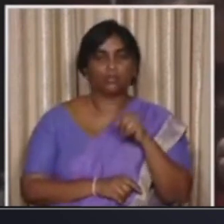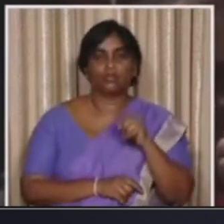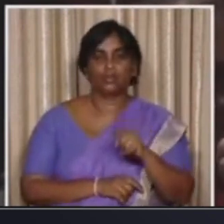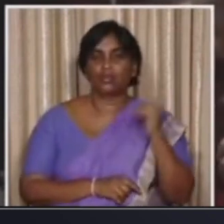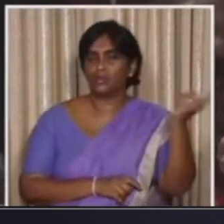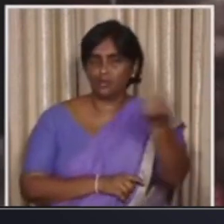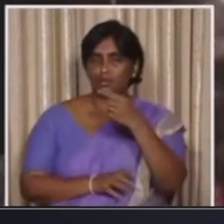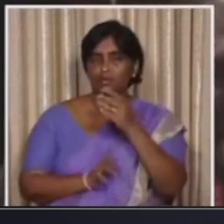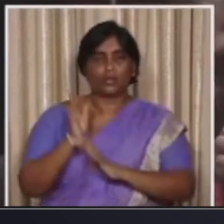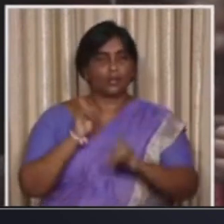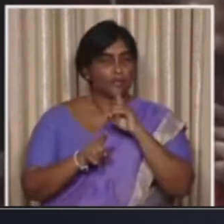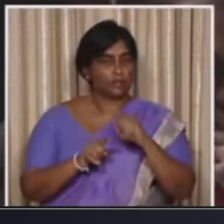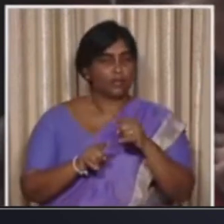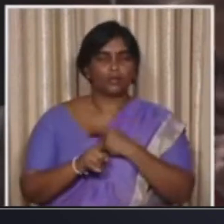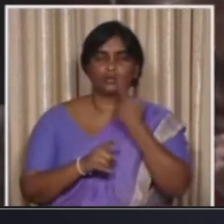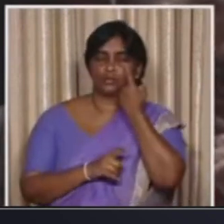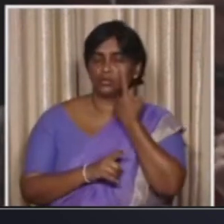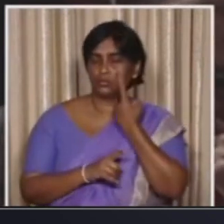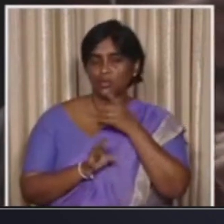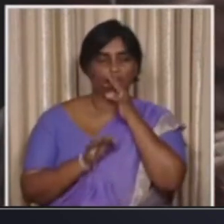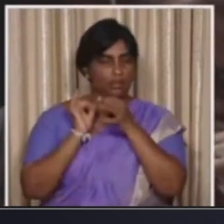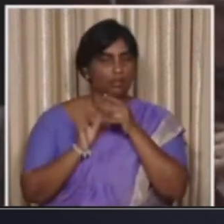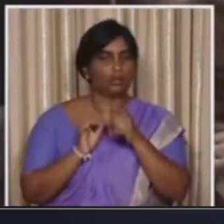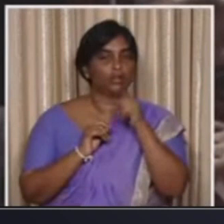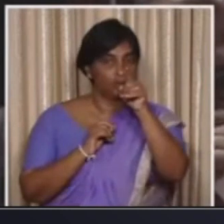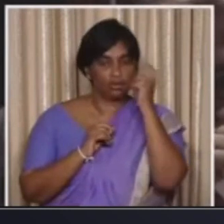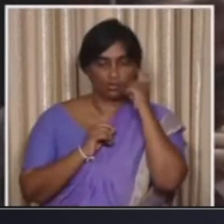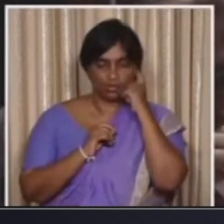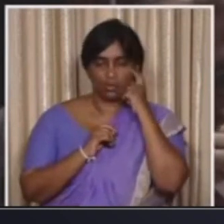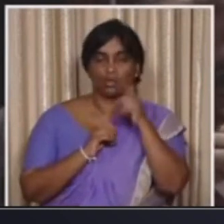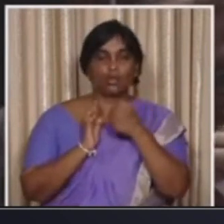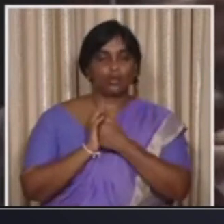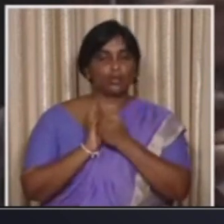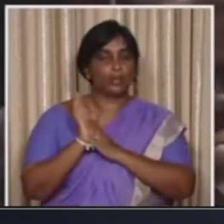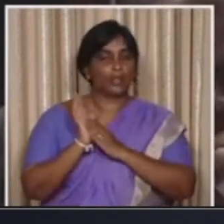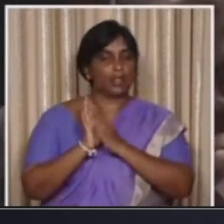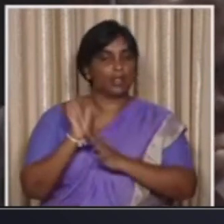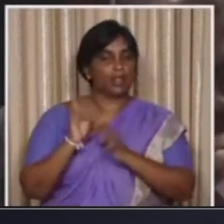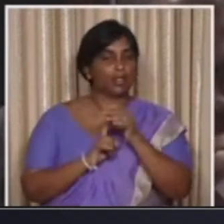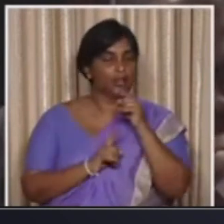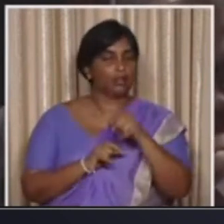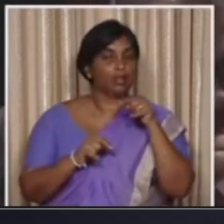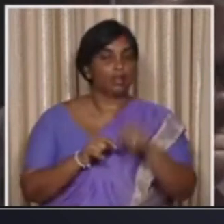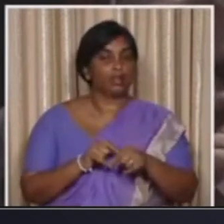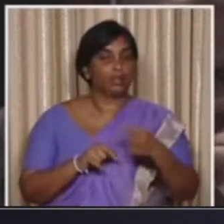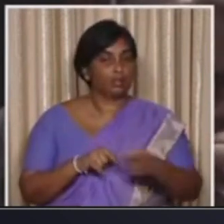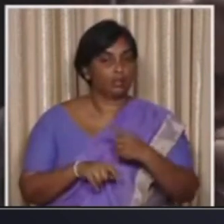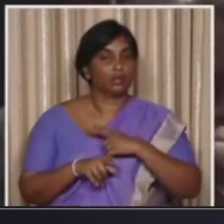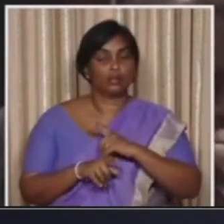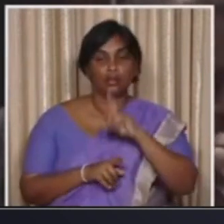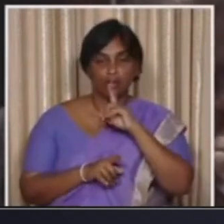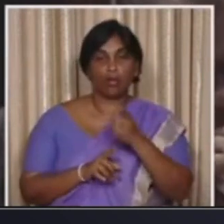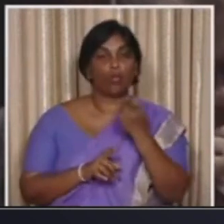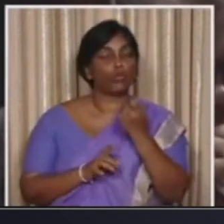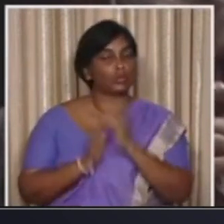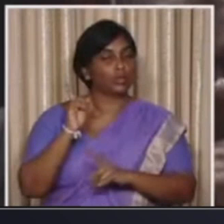හැම අමාත්‍යාංශයක් පිළිබඳව සෝචනීය කතාවක් ඔබතුමා දන්නවා ගරු මහින්දානන්ද මැතිතුමා ඉන්නවා අද දවසේ අපි කතා කරා